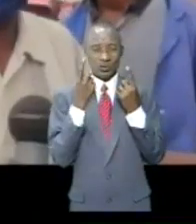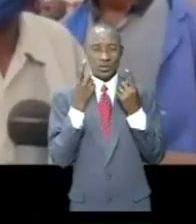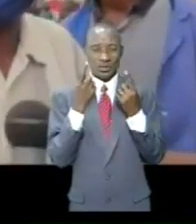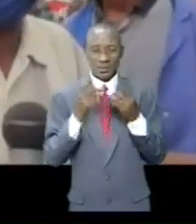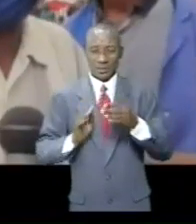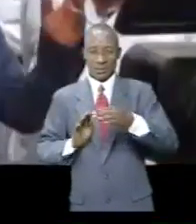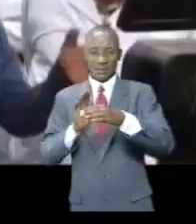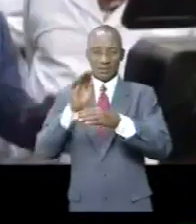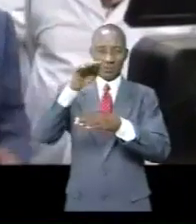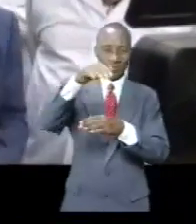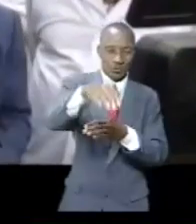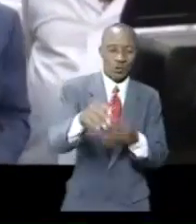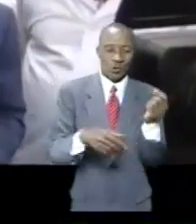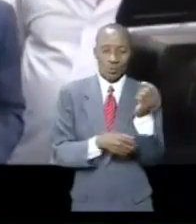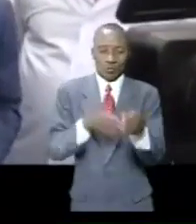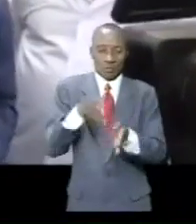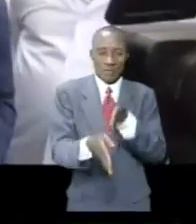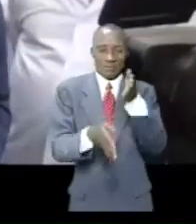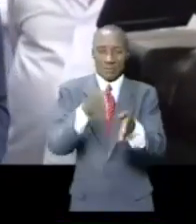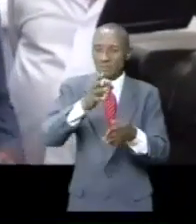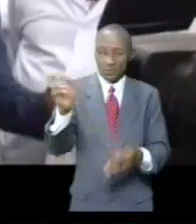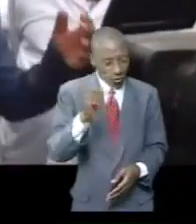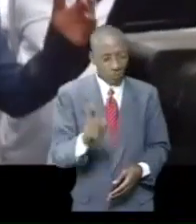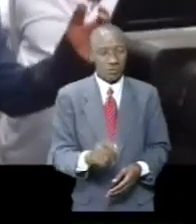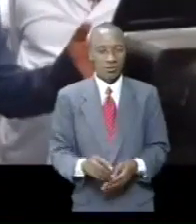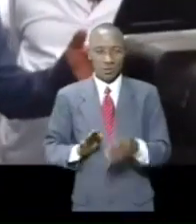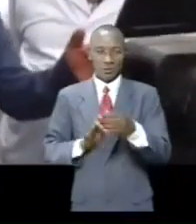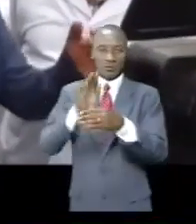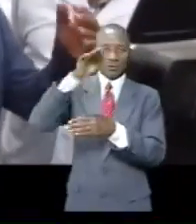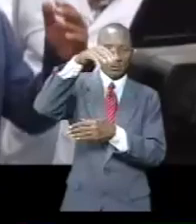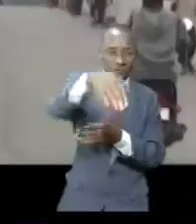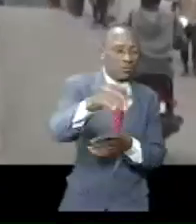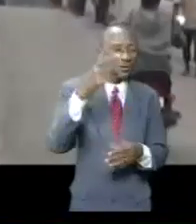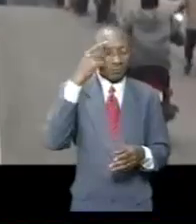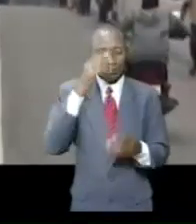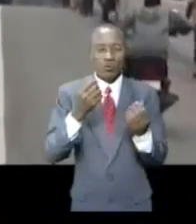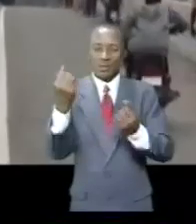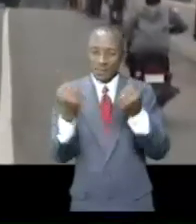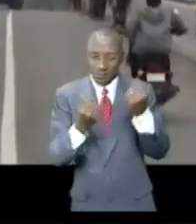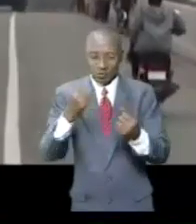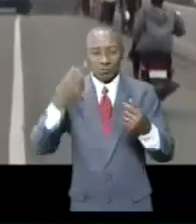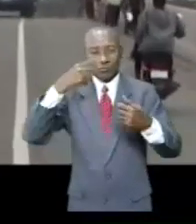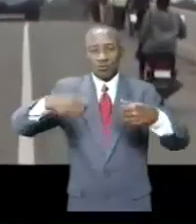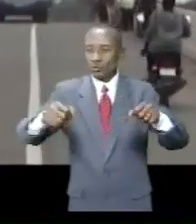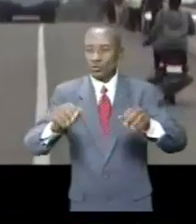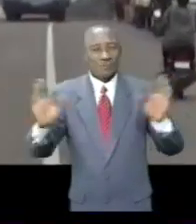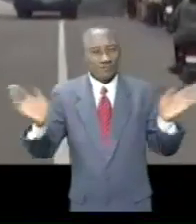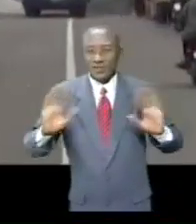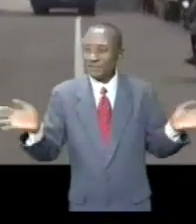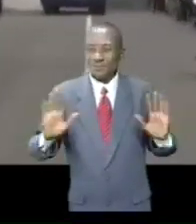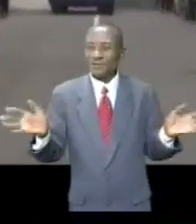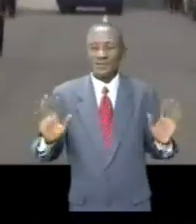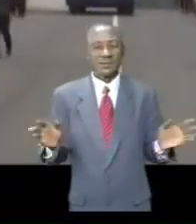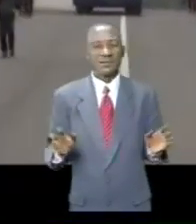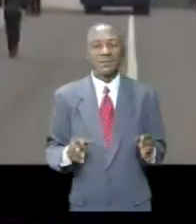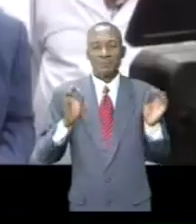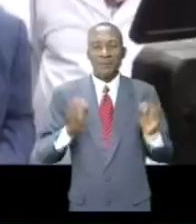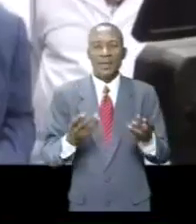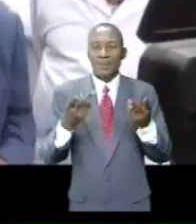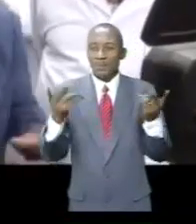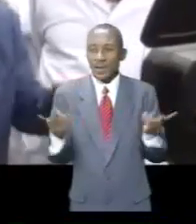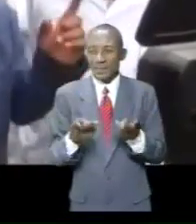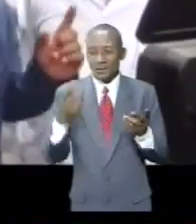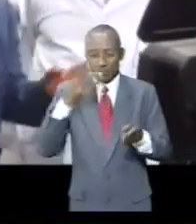Est-ce que c'est indiqué? Les sauts de moutons, ce n'est pas pour les piétons. On n'a pas prévu des espaces pour que les piétons puissent monter sur les sauts de